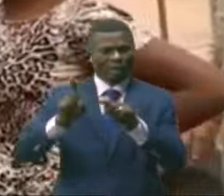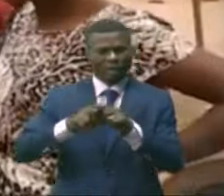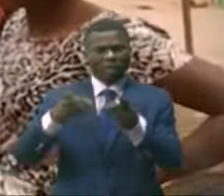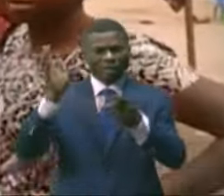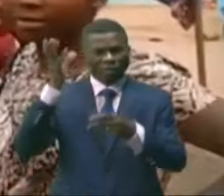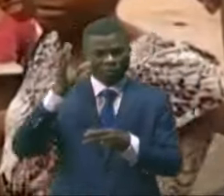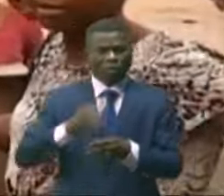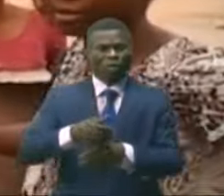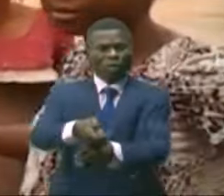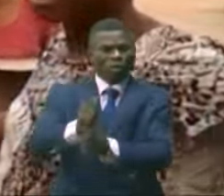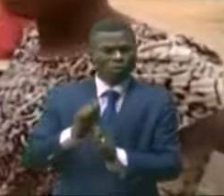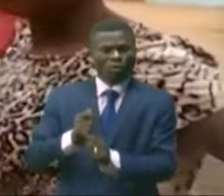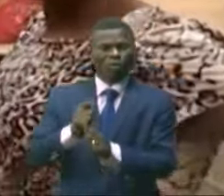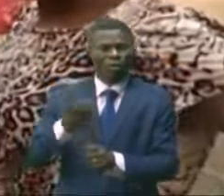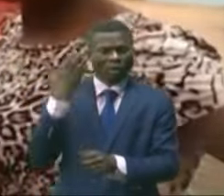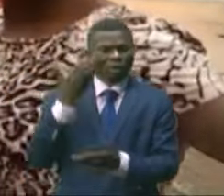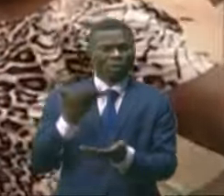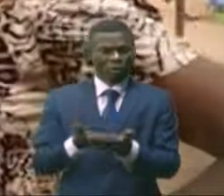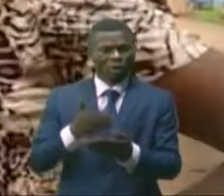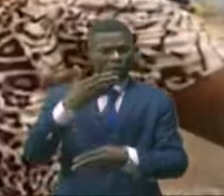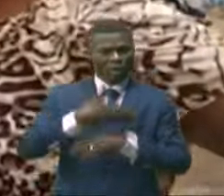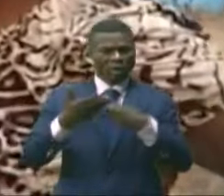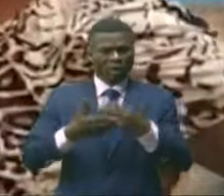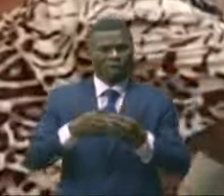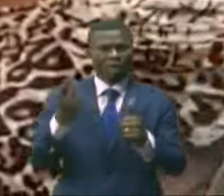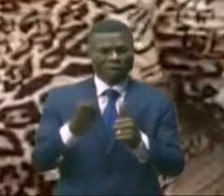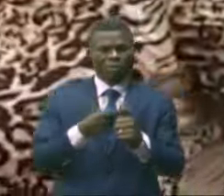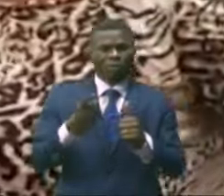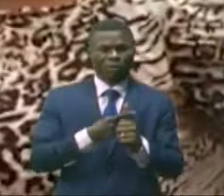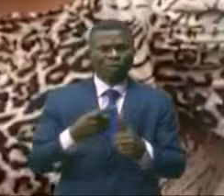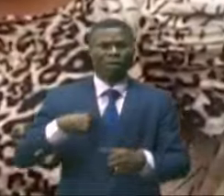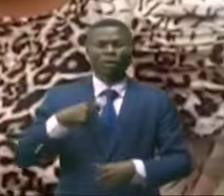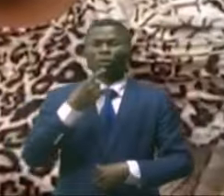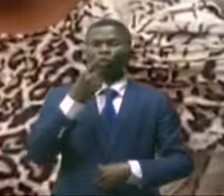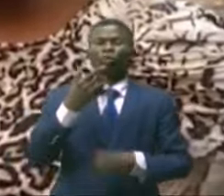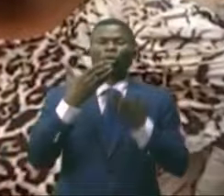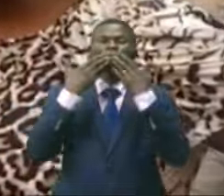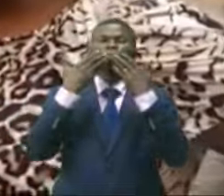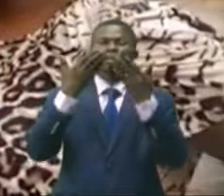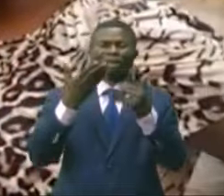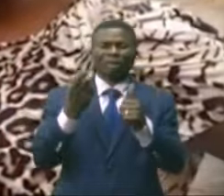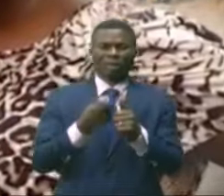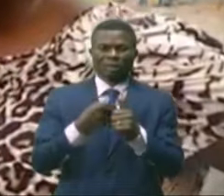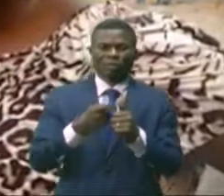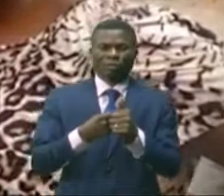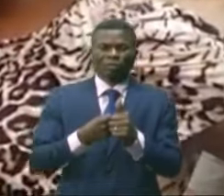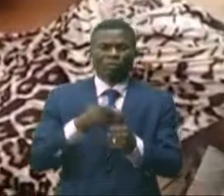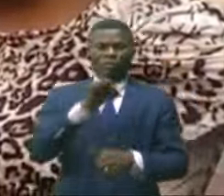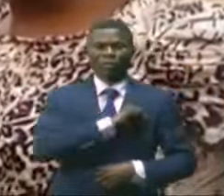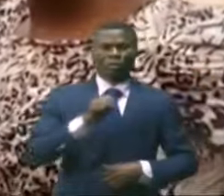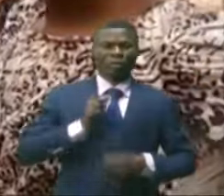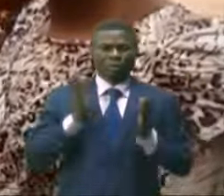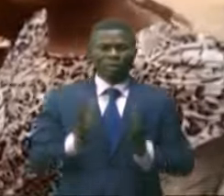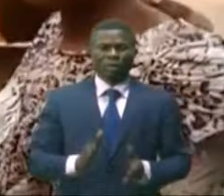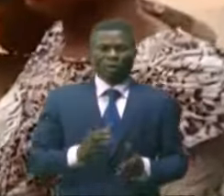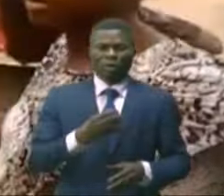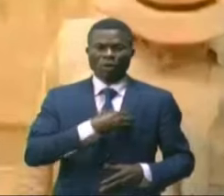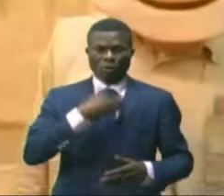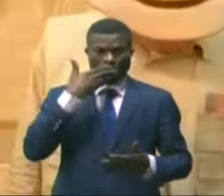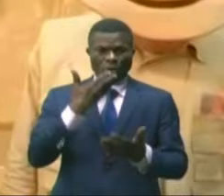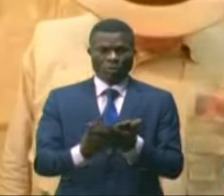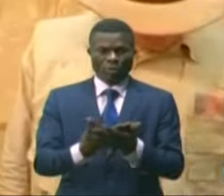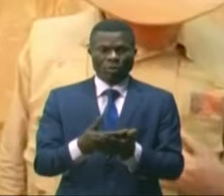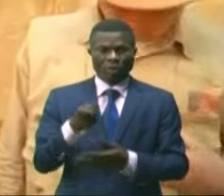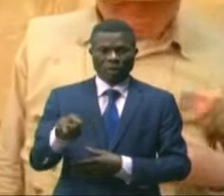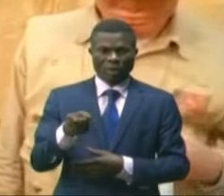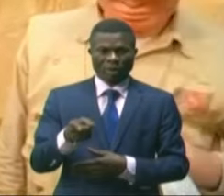ces forages construits. En premier lieu, nous disons d'abord merci aux sénateurs pour la bonne volonté,